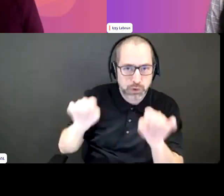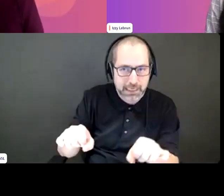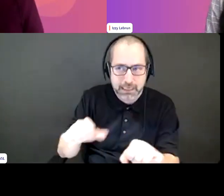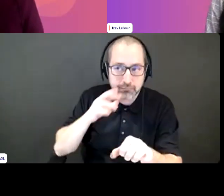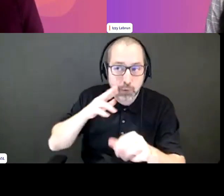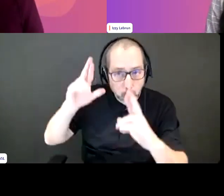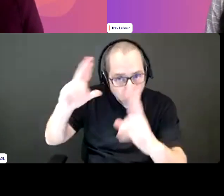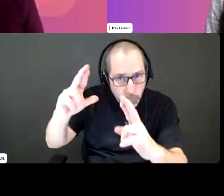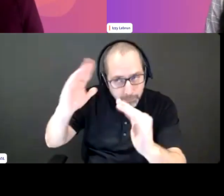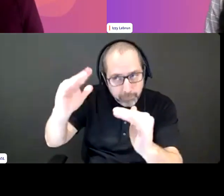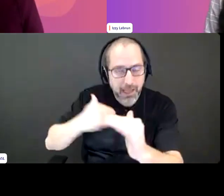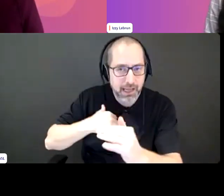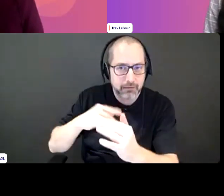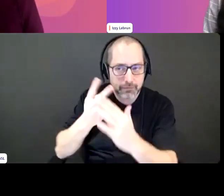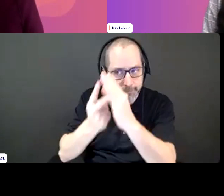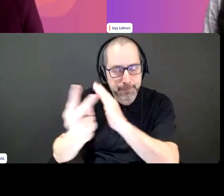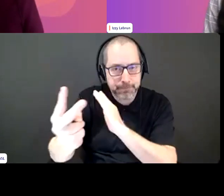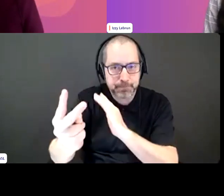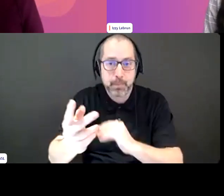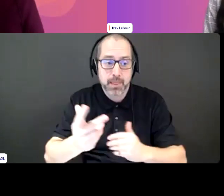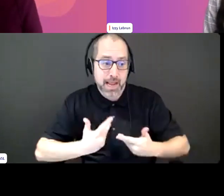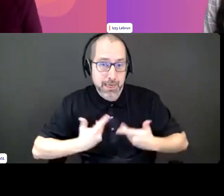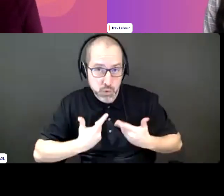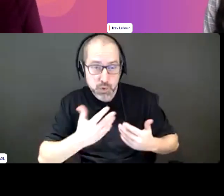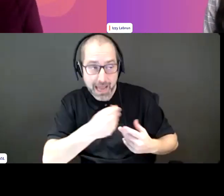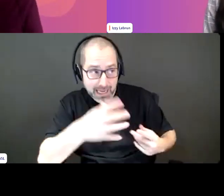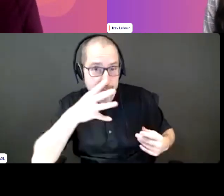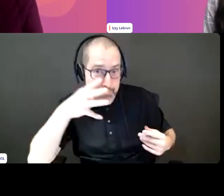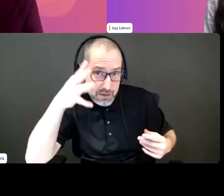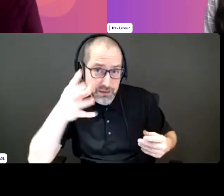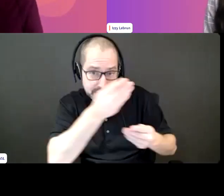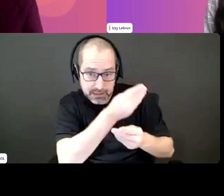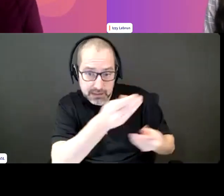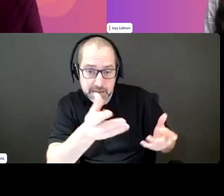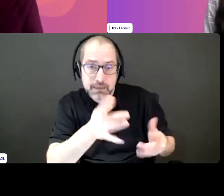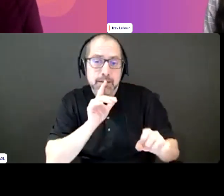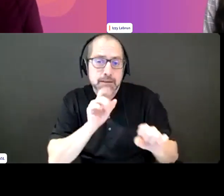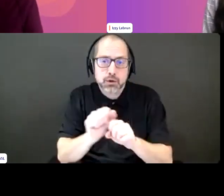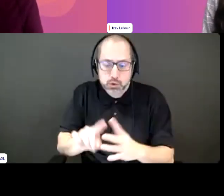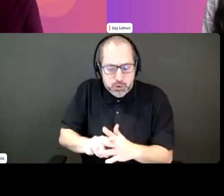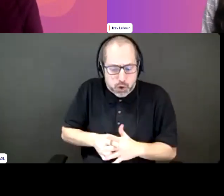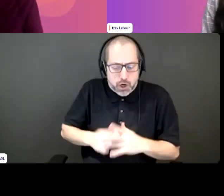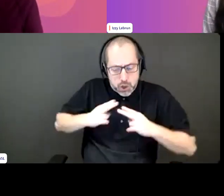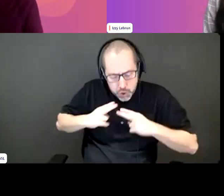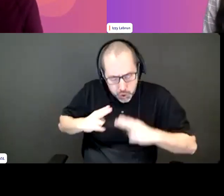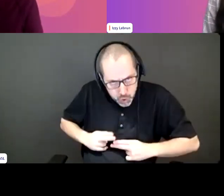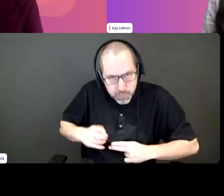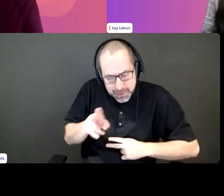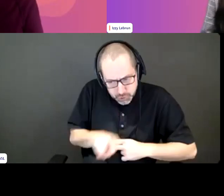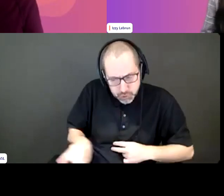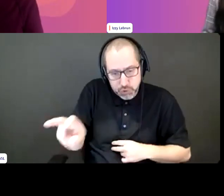de des enfants et je voudrais aussi dire aux jeunes et aux parents qui